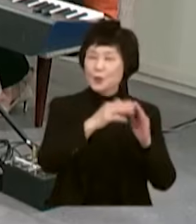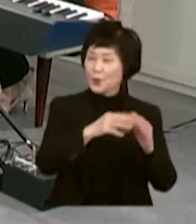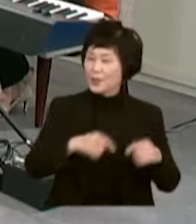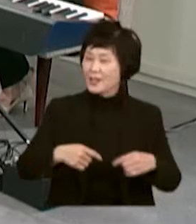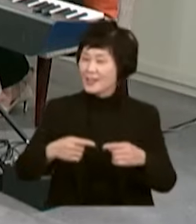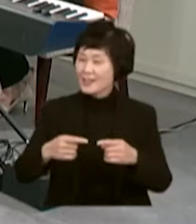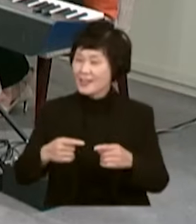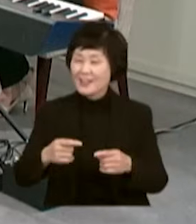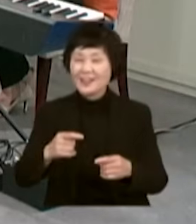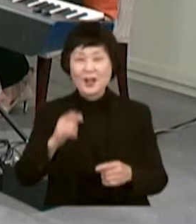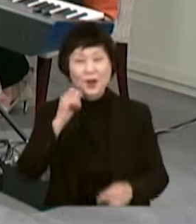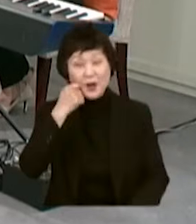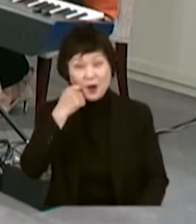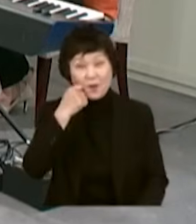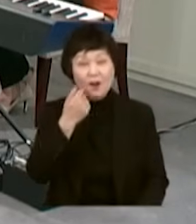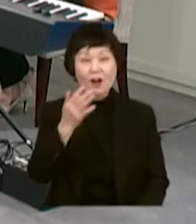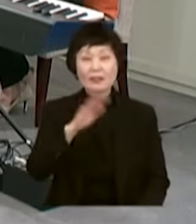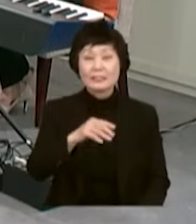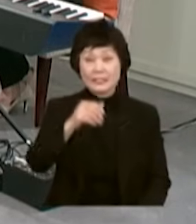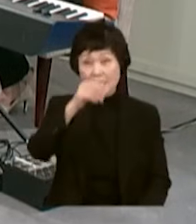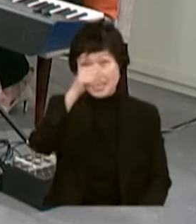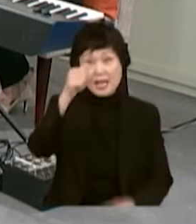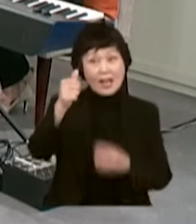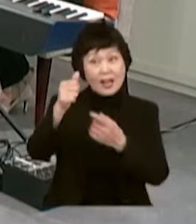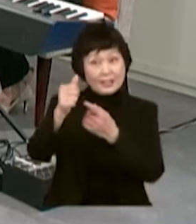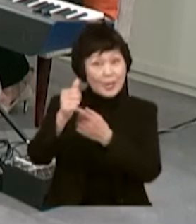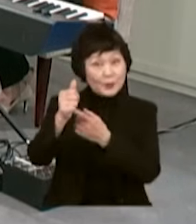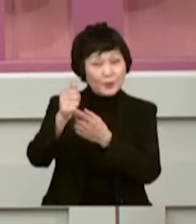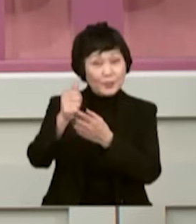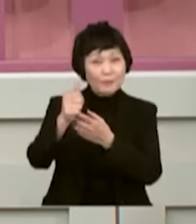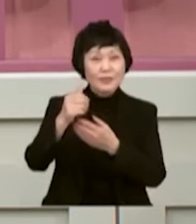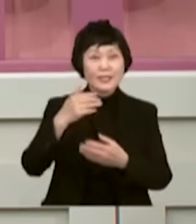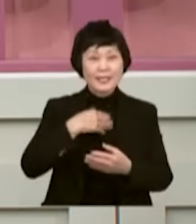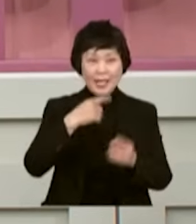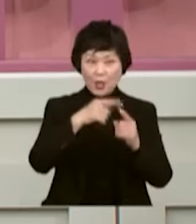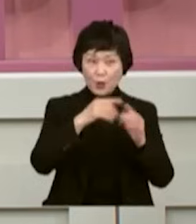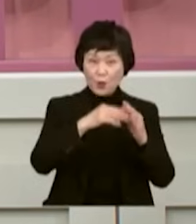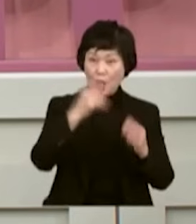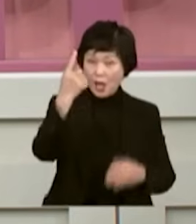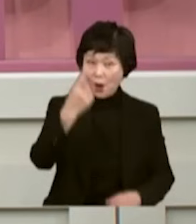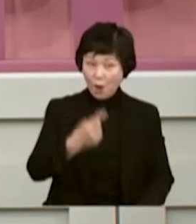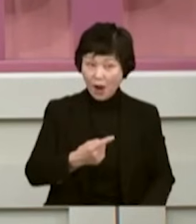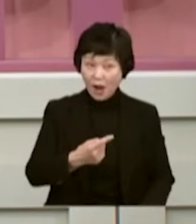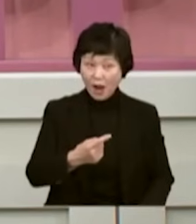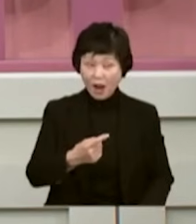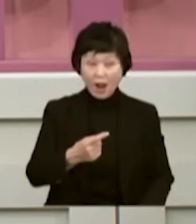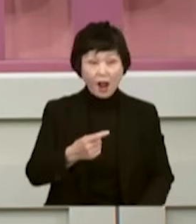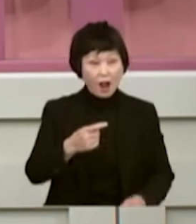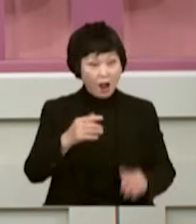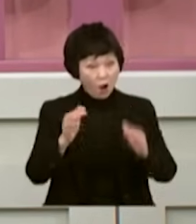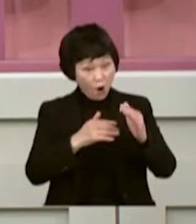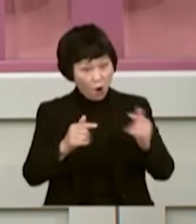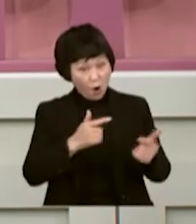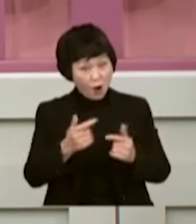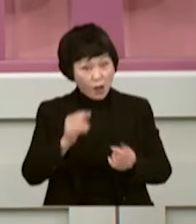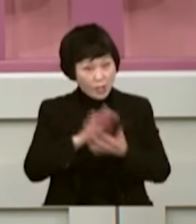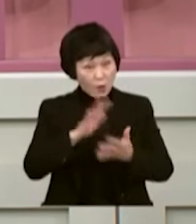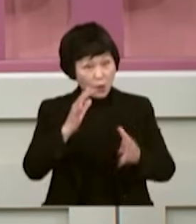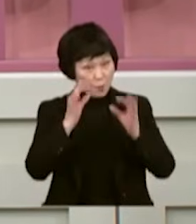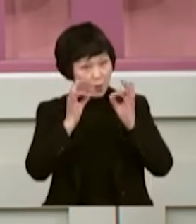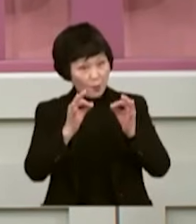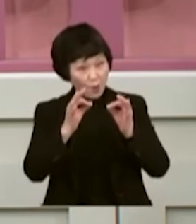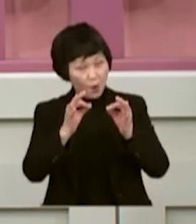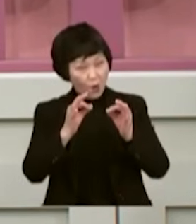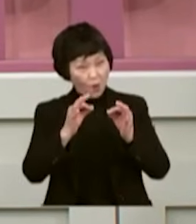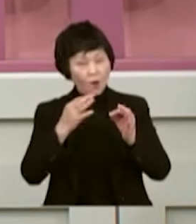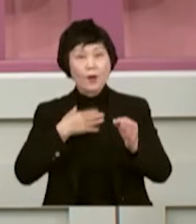근데 뭐 저는 그때 개척할 때라 거기 들어갈 수가 없는 상황인데 어느 날 박병선 장로님이 우리 교회 와서 개척교회 집회하면서